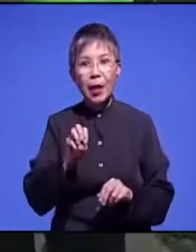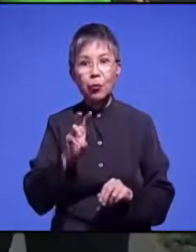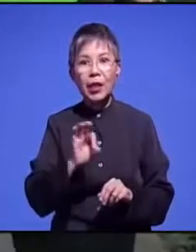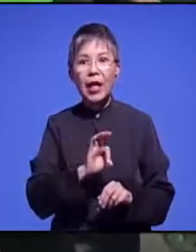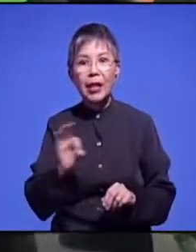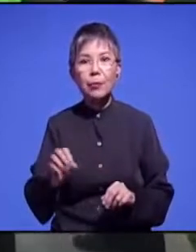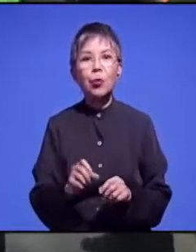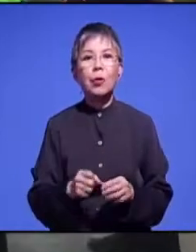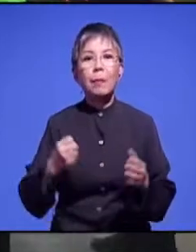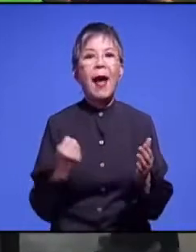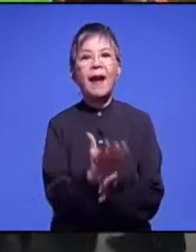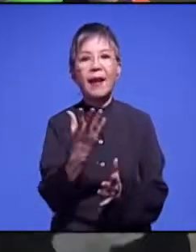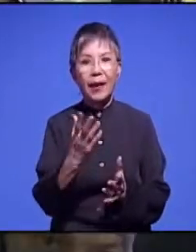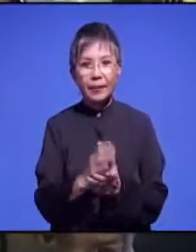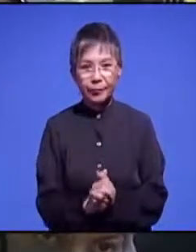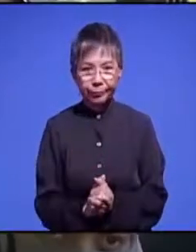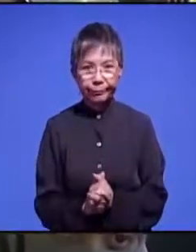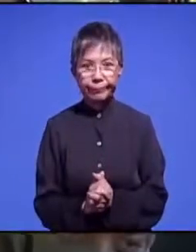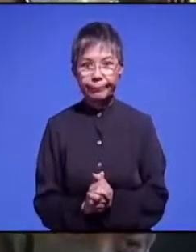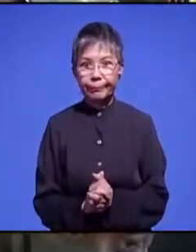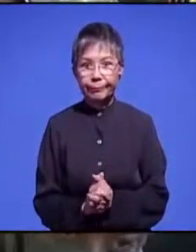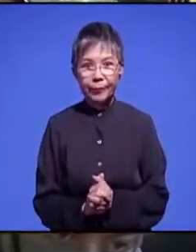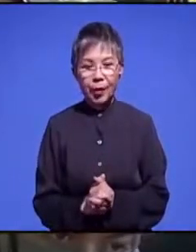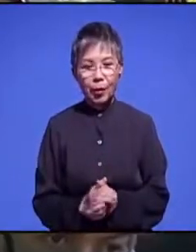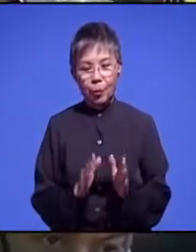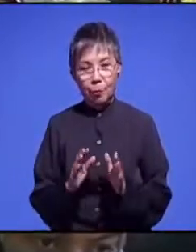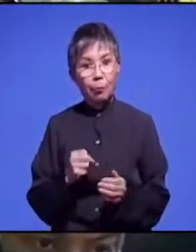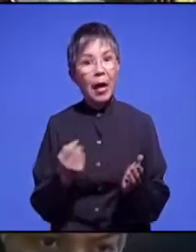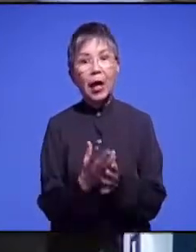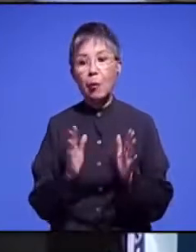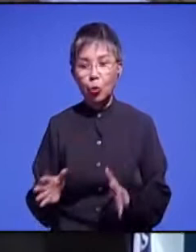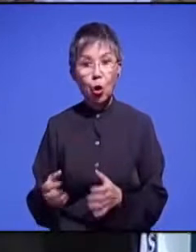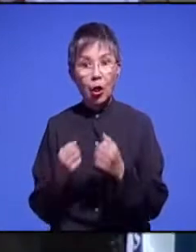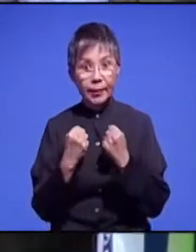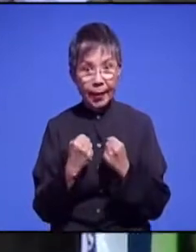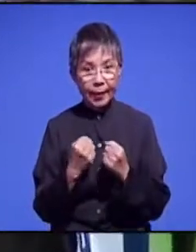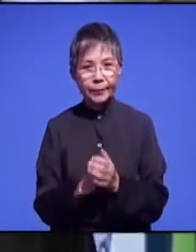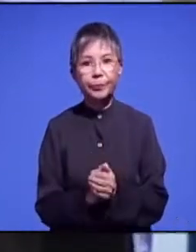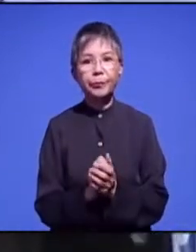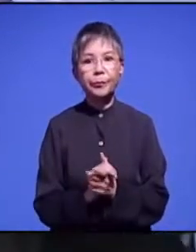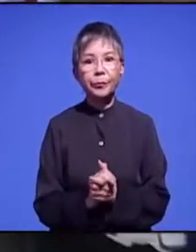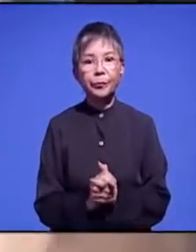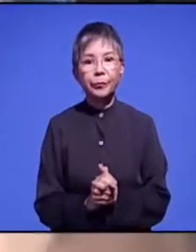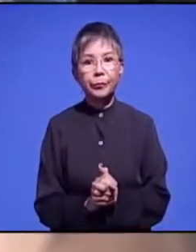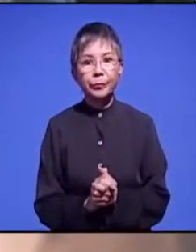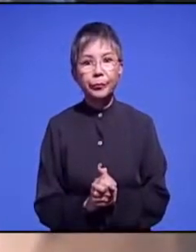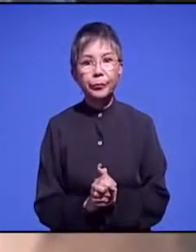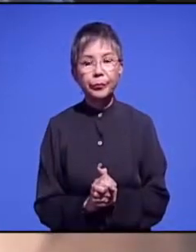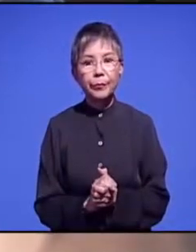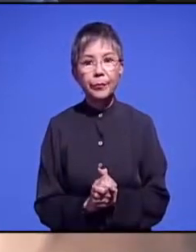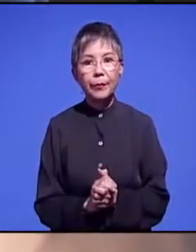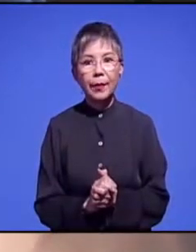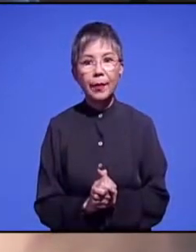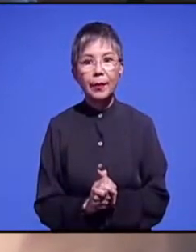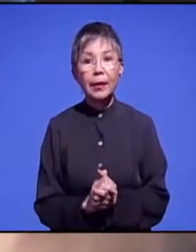2.833.000 penindakan dilakukan kepada para pelanggar protokol kesehatan. Tim Liputan CNN Indonesia Albi Pratama dan Fadli